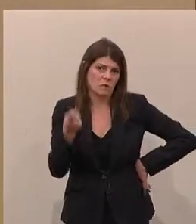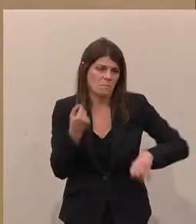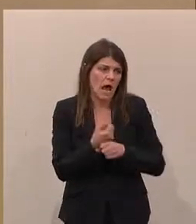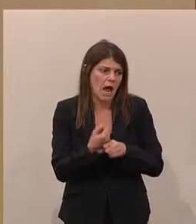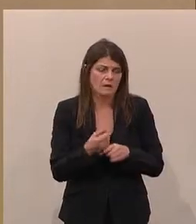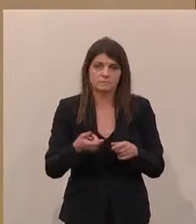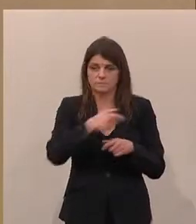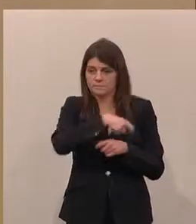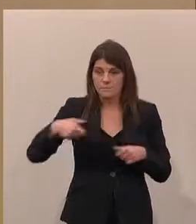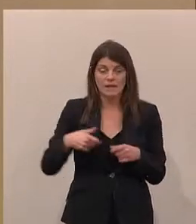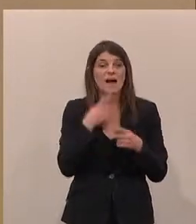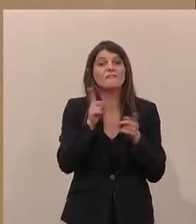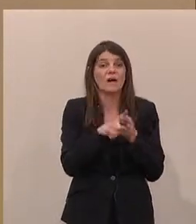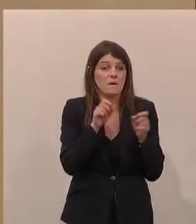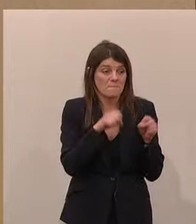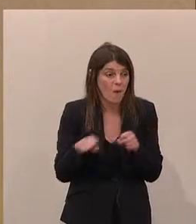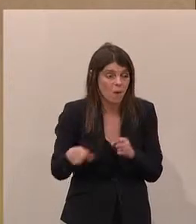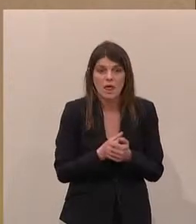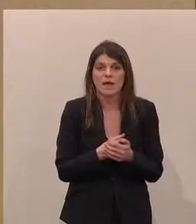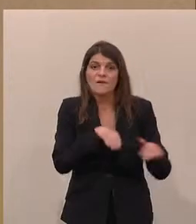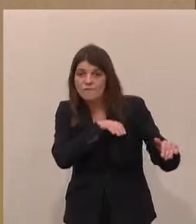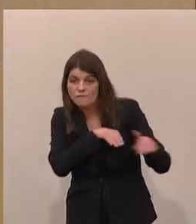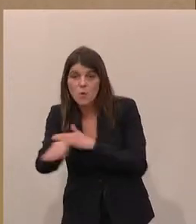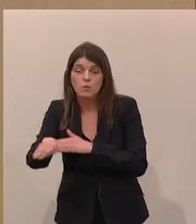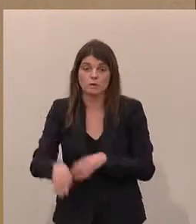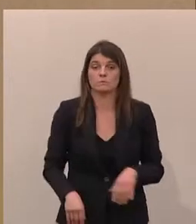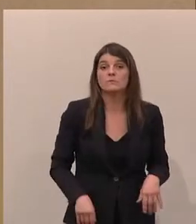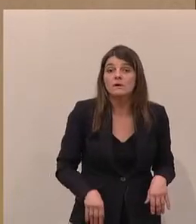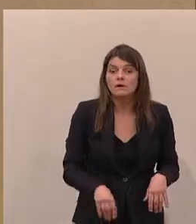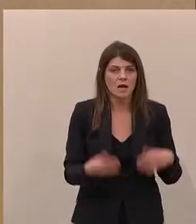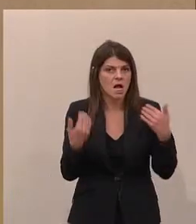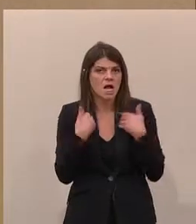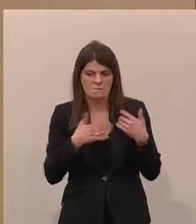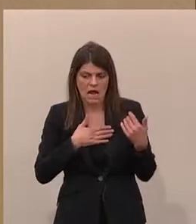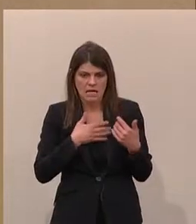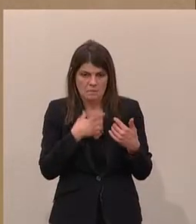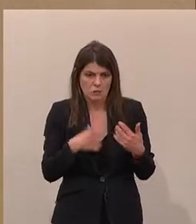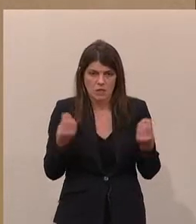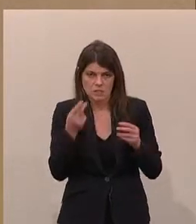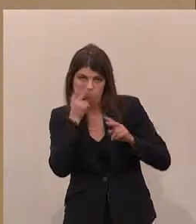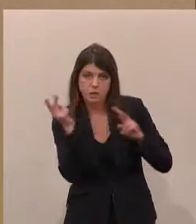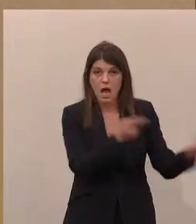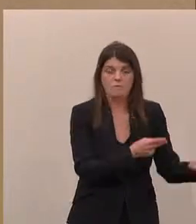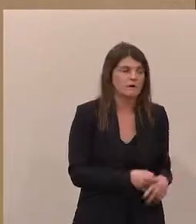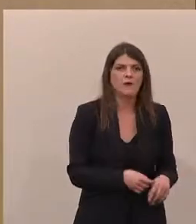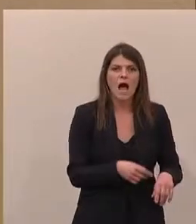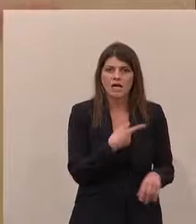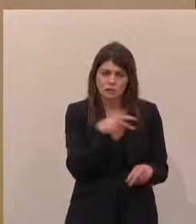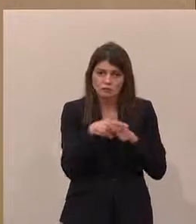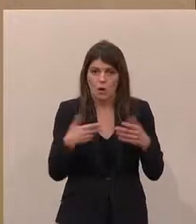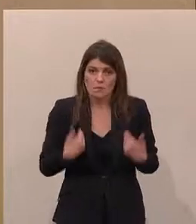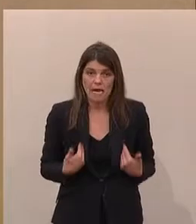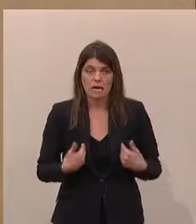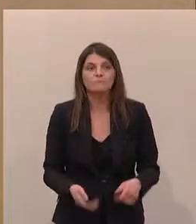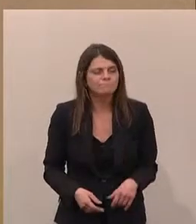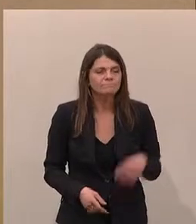heißt es, wenn es möglich ist, flüchte ich. Ich lasse meine persönlichen Sachen zurück, weil diese mich behindern können.